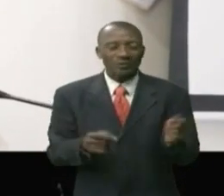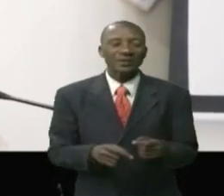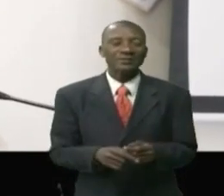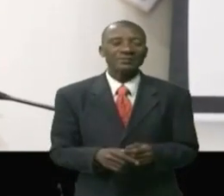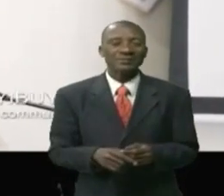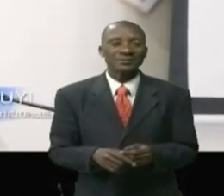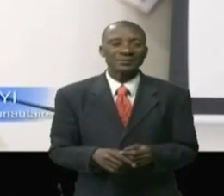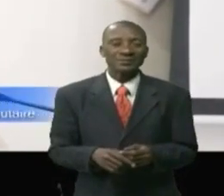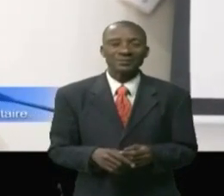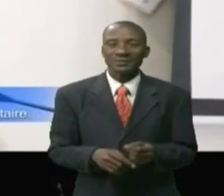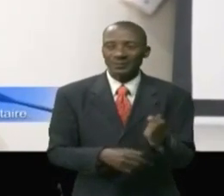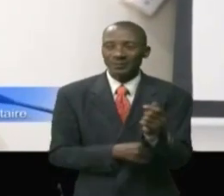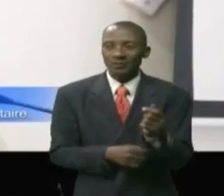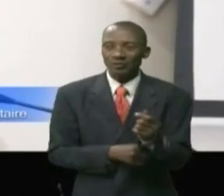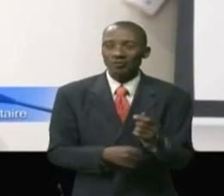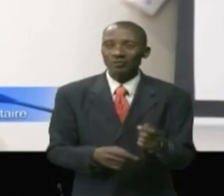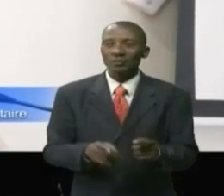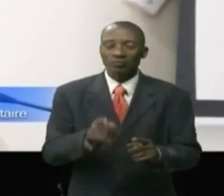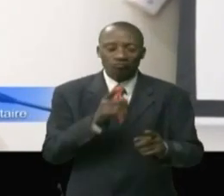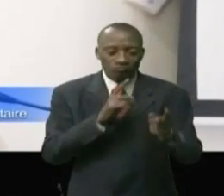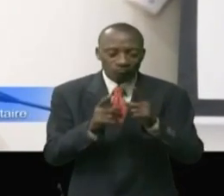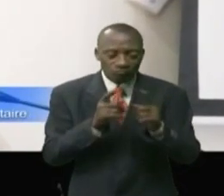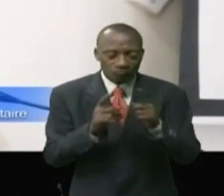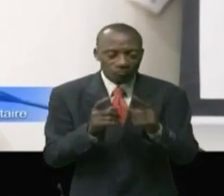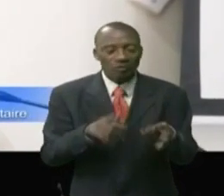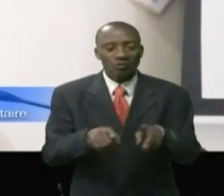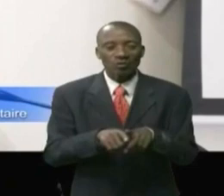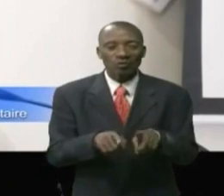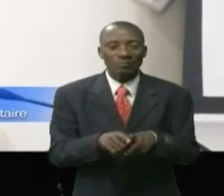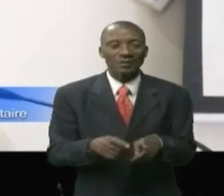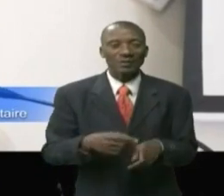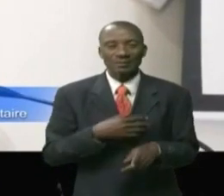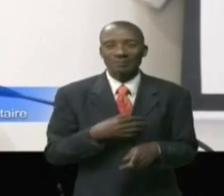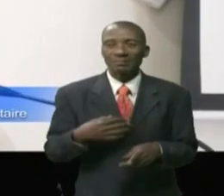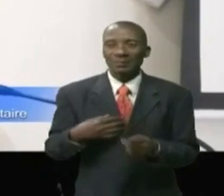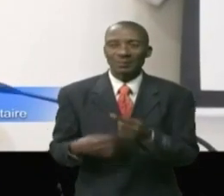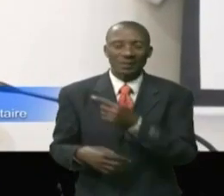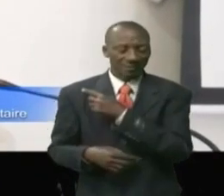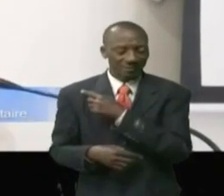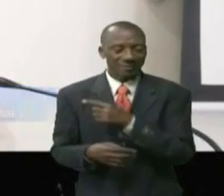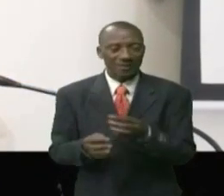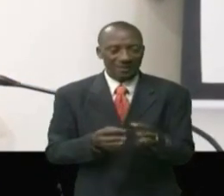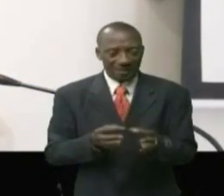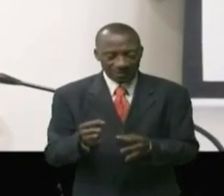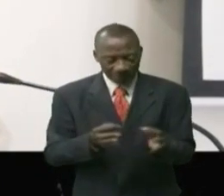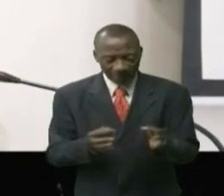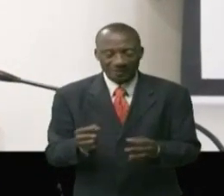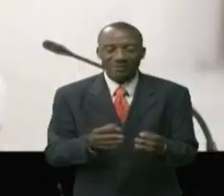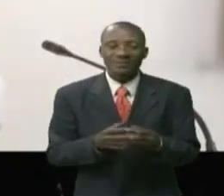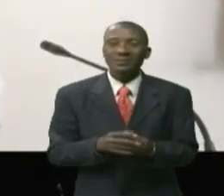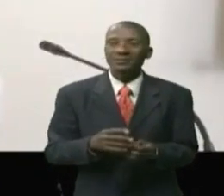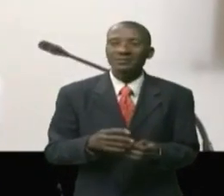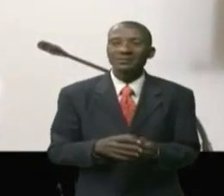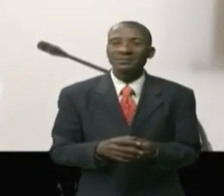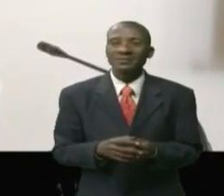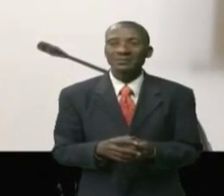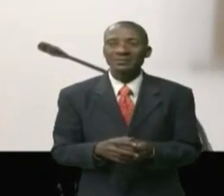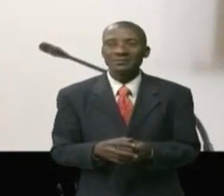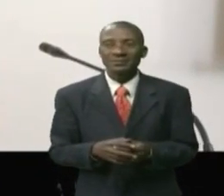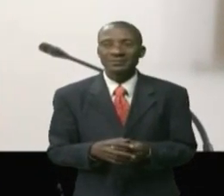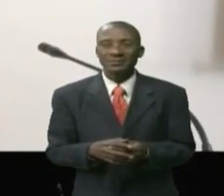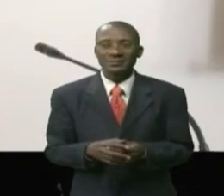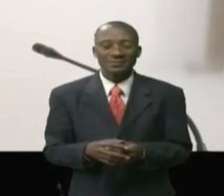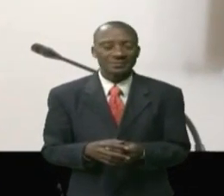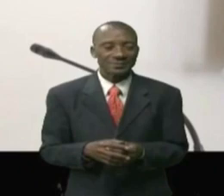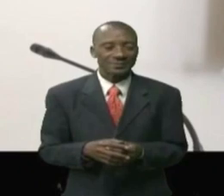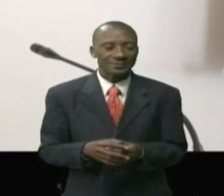fille et au jeune garçon la même chance les mêmes opportunités de la naissance le chef de division